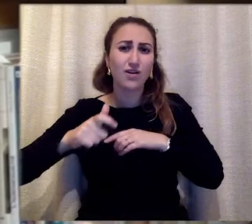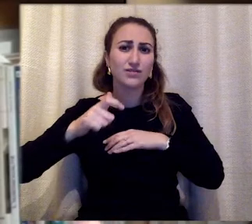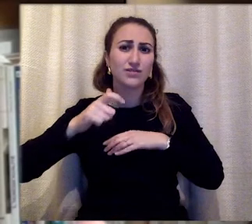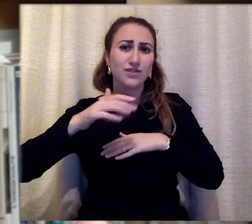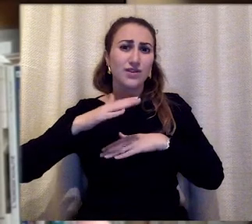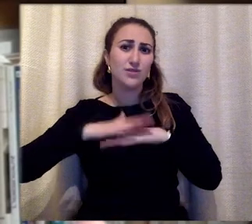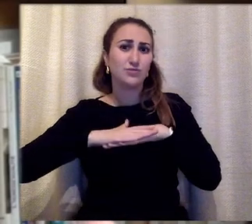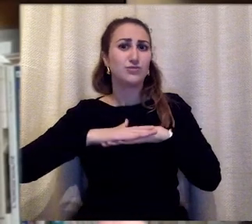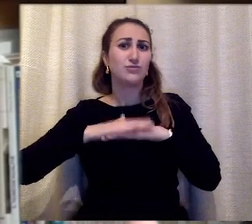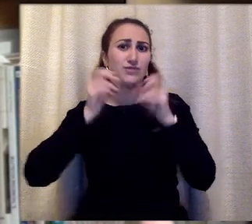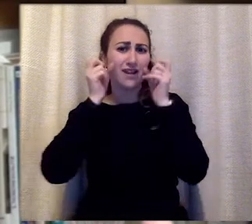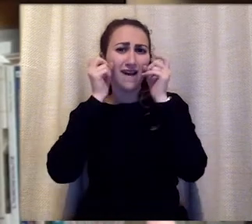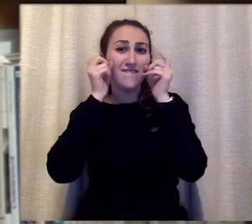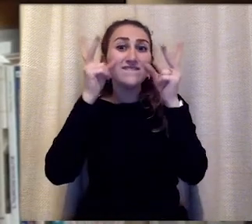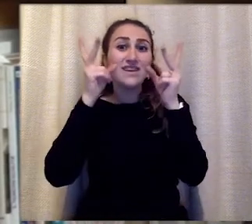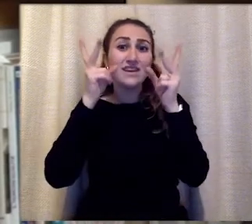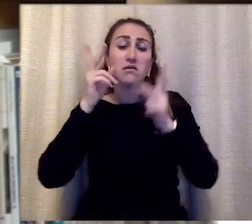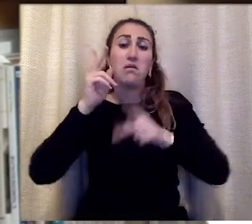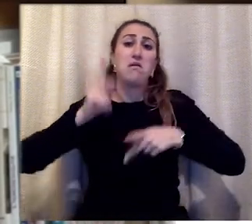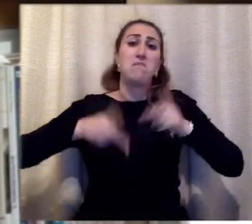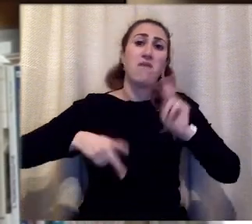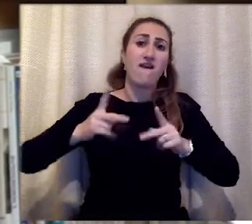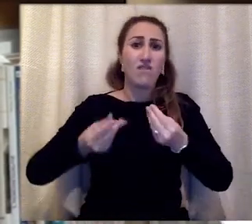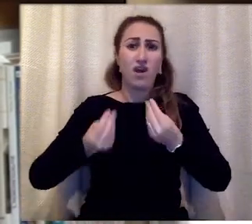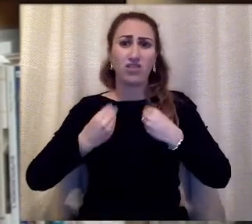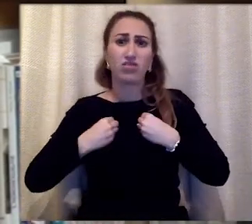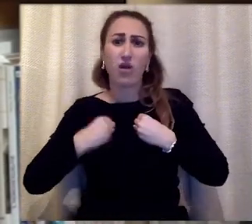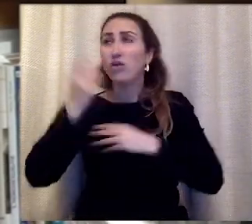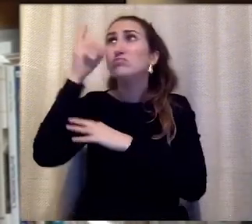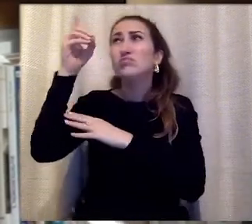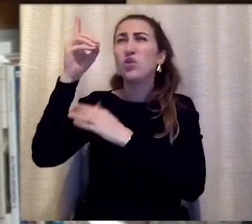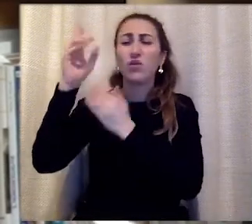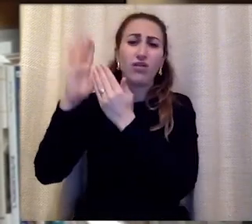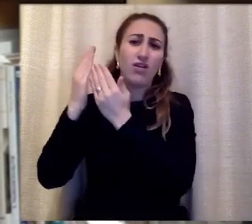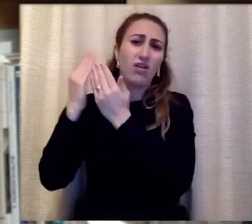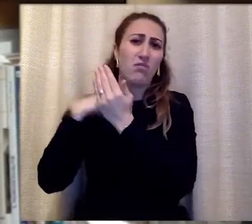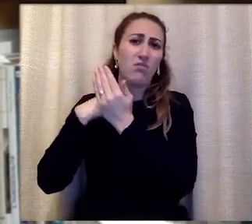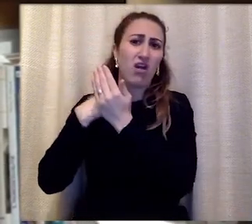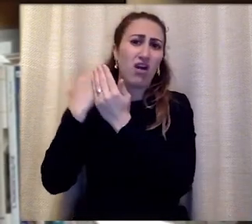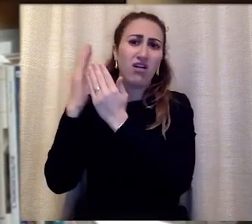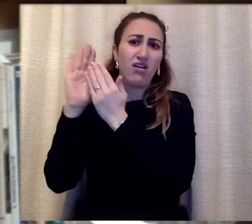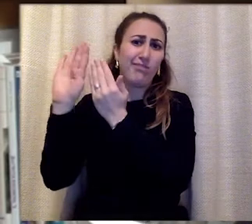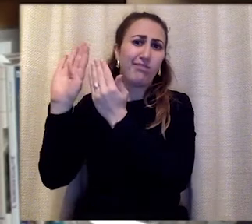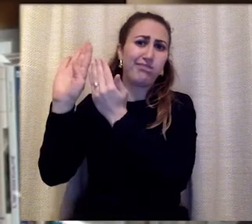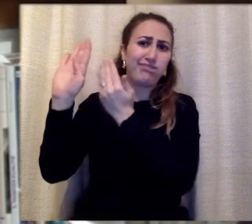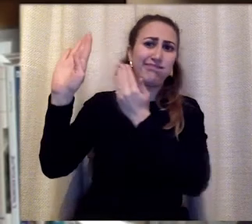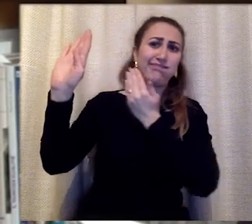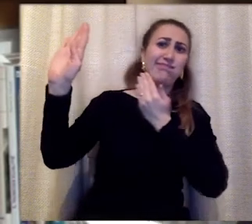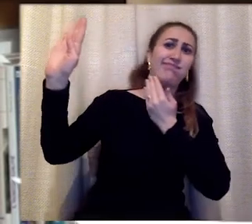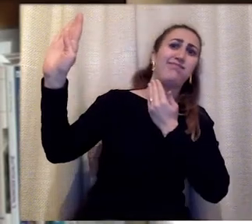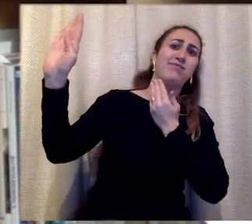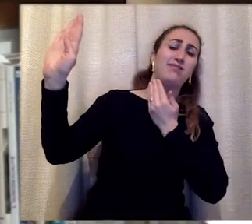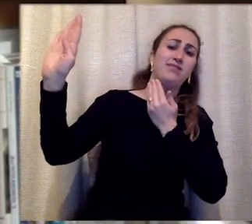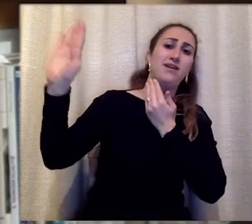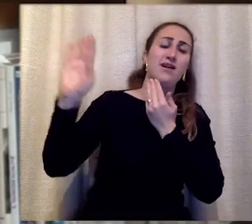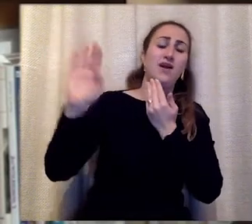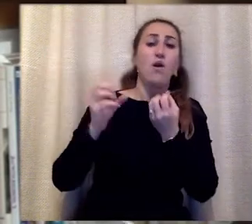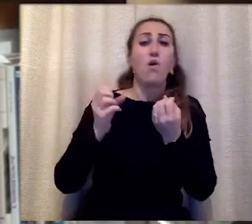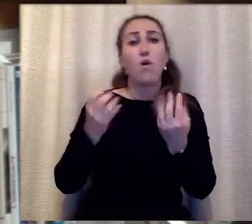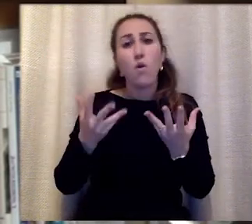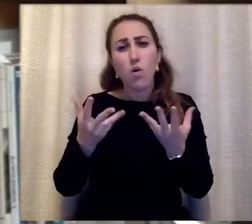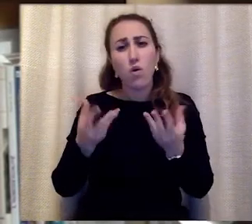aussi nous enseigner à revenir à lui comme Job l'a vécu. Elle peut nous enseigner que